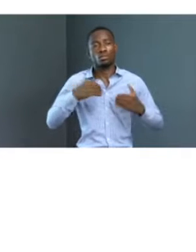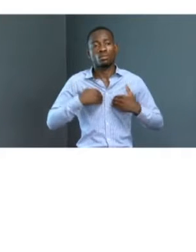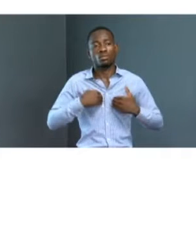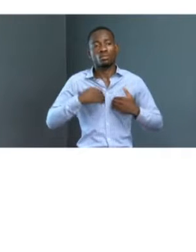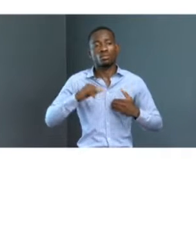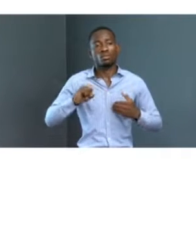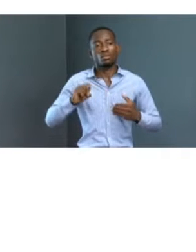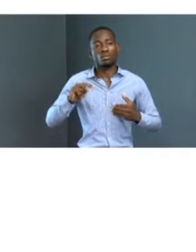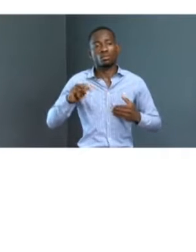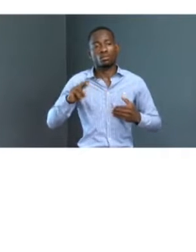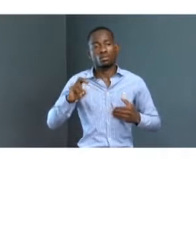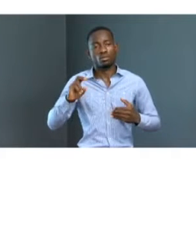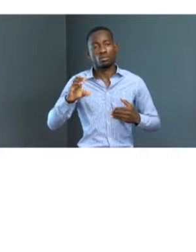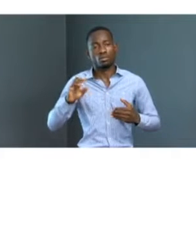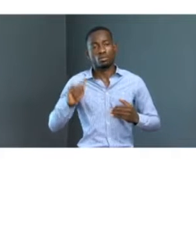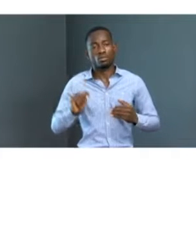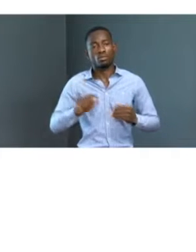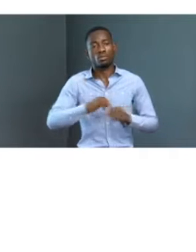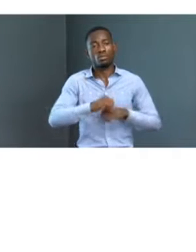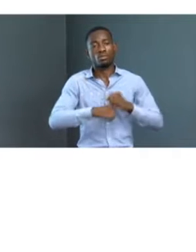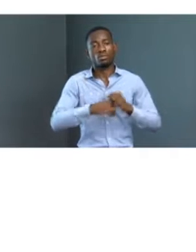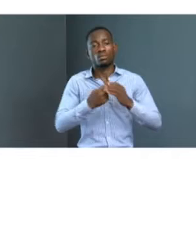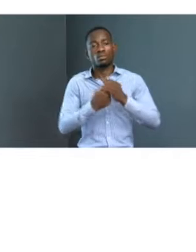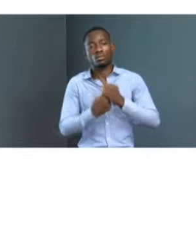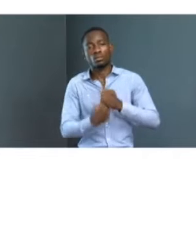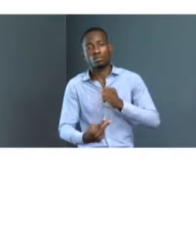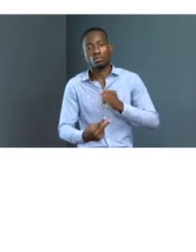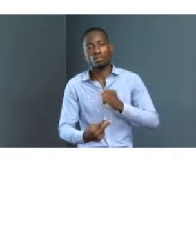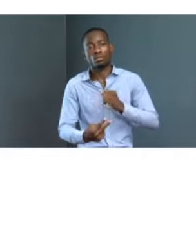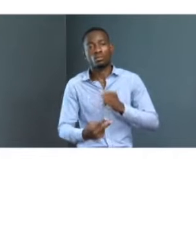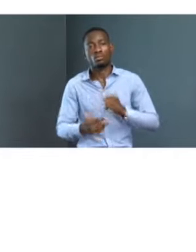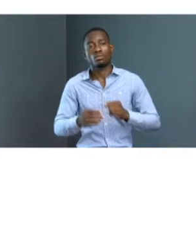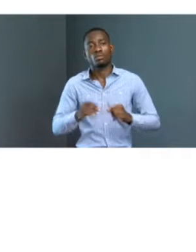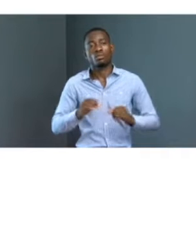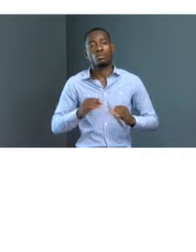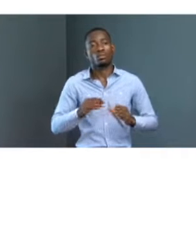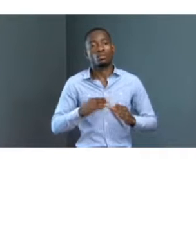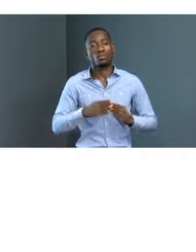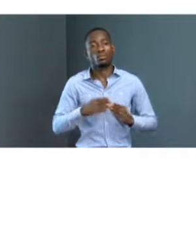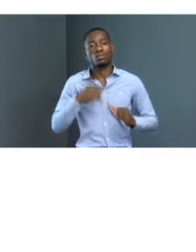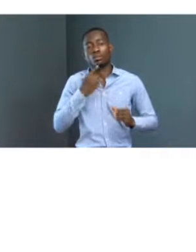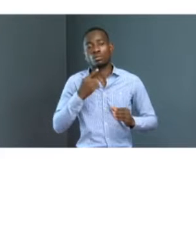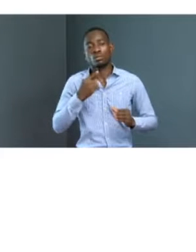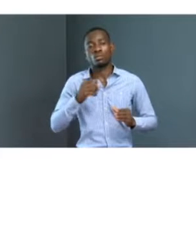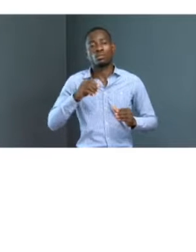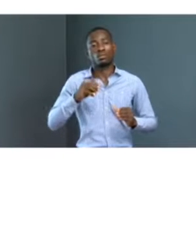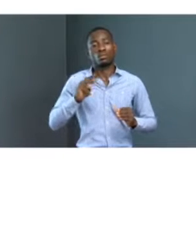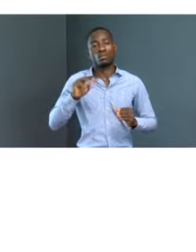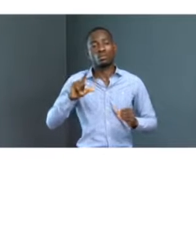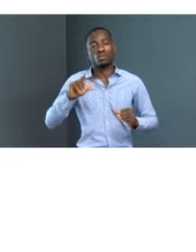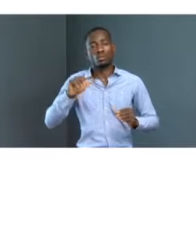structure en double hélice. Et on dit, chers élèves, retenez bien, on dit que la molécule d'ADN